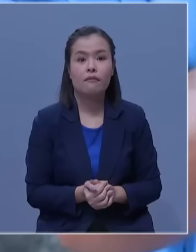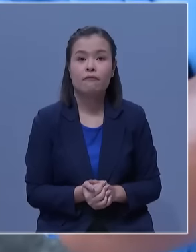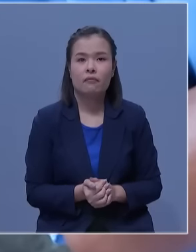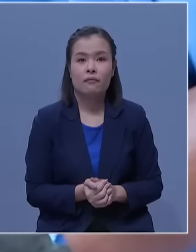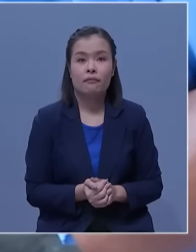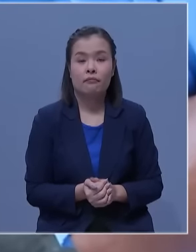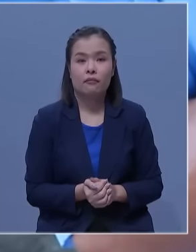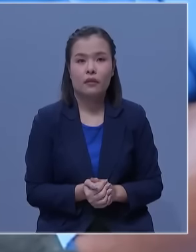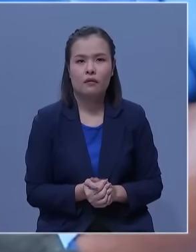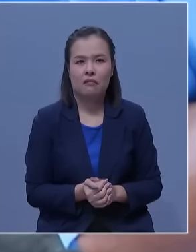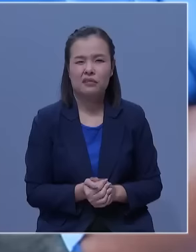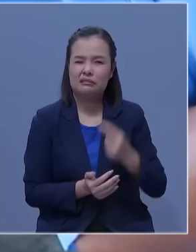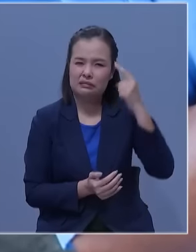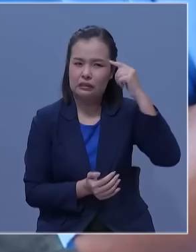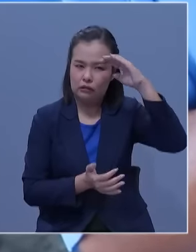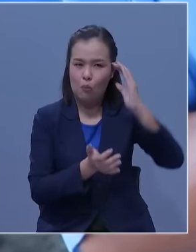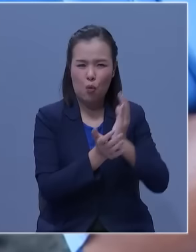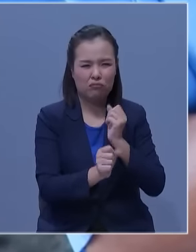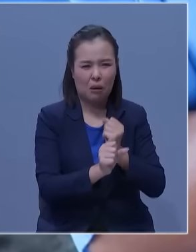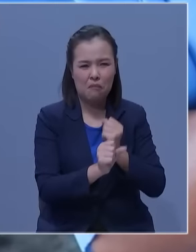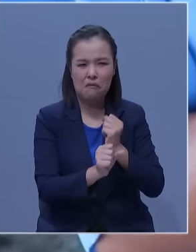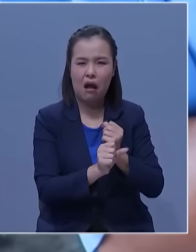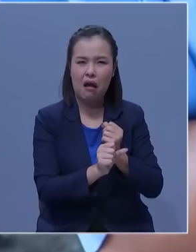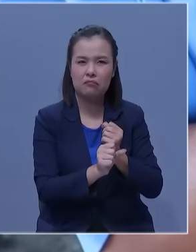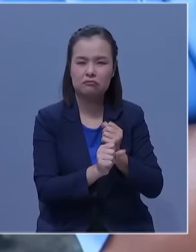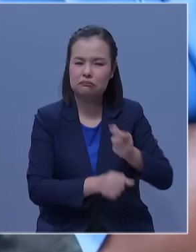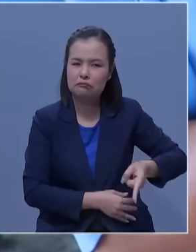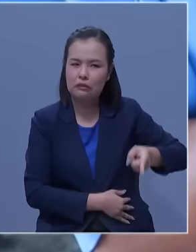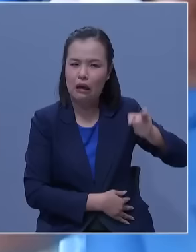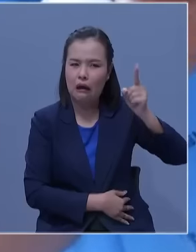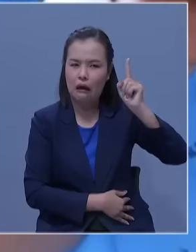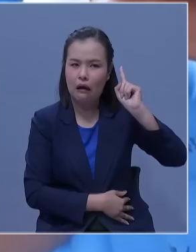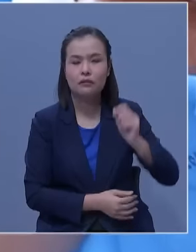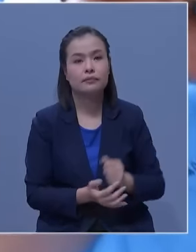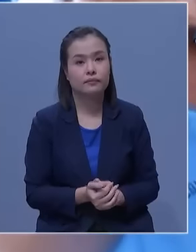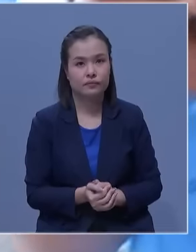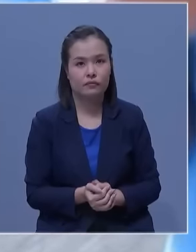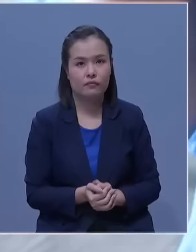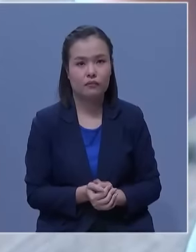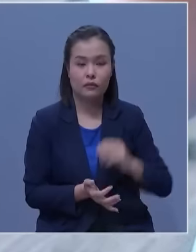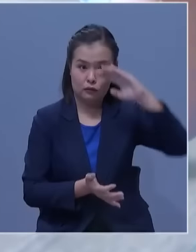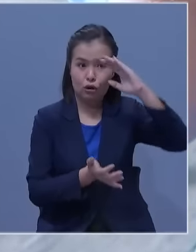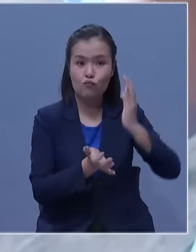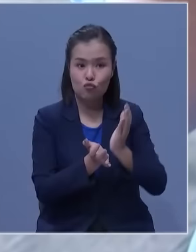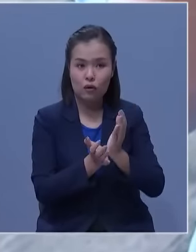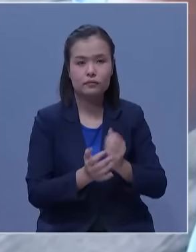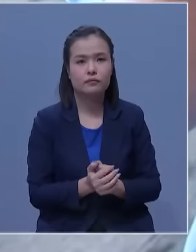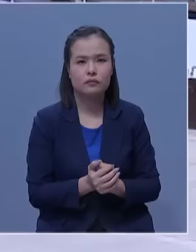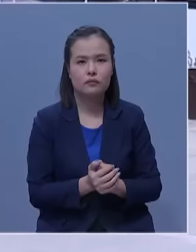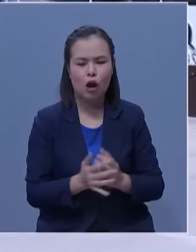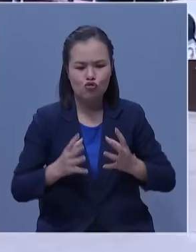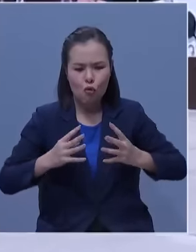นเจ็บบอกว่าตอนนี้ยังติดใจการทำงานของเจ้าหน้าที่ตำรวจเพราะว่าหลังจากเกิดเหตุคุณตำรวจเนี่ยบอกว่าเขาย